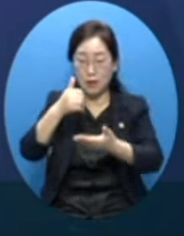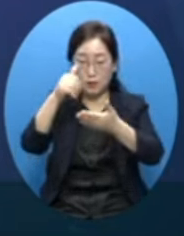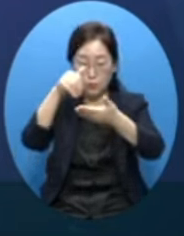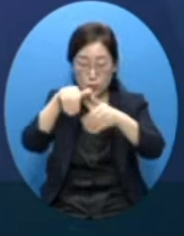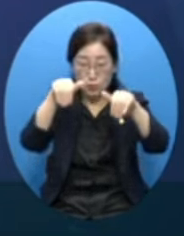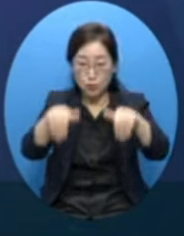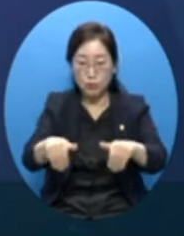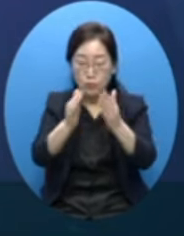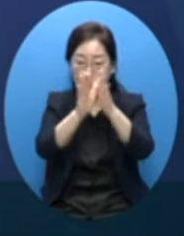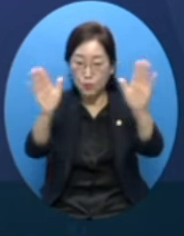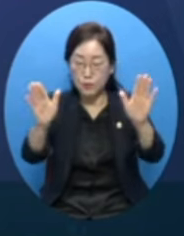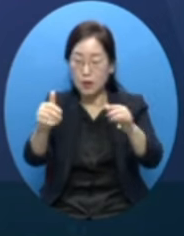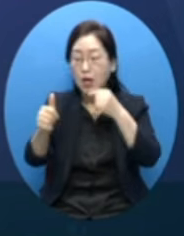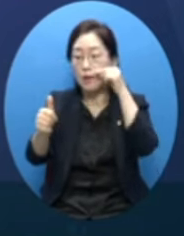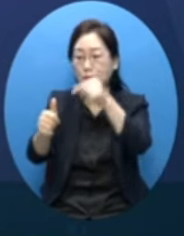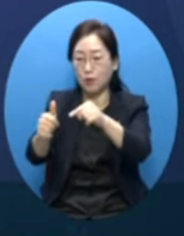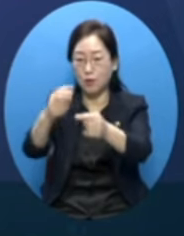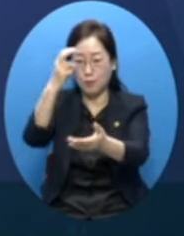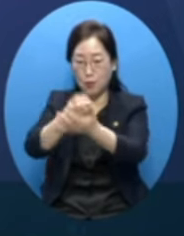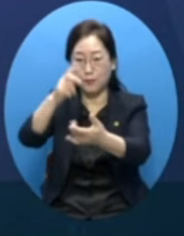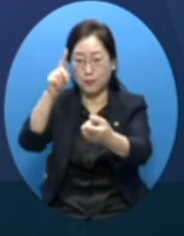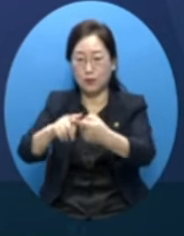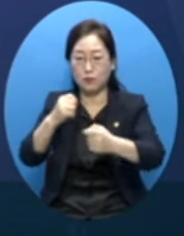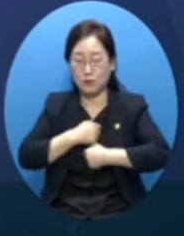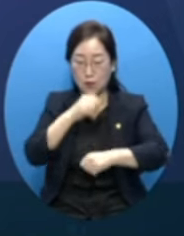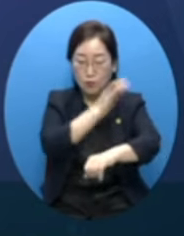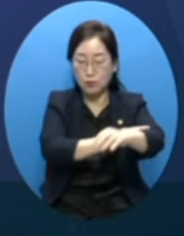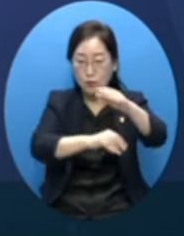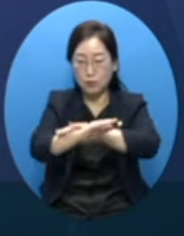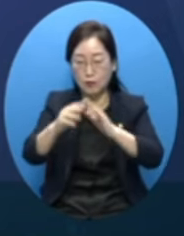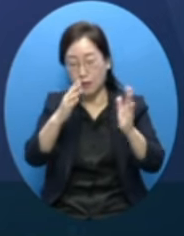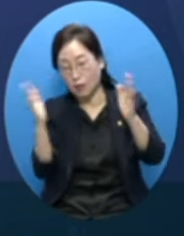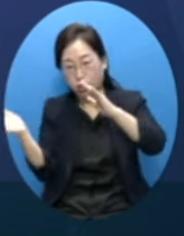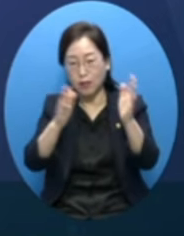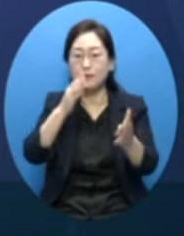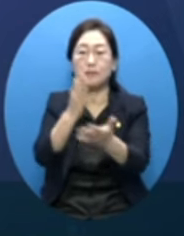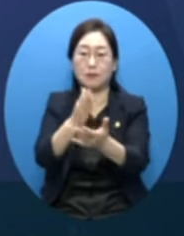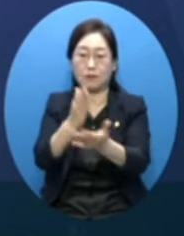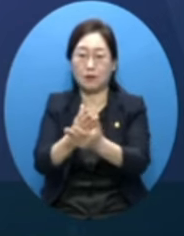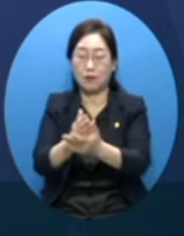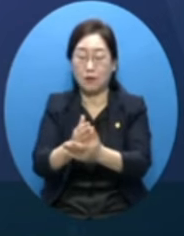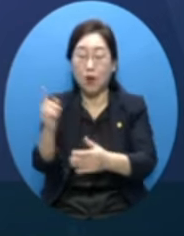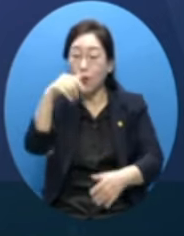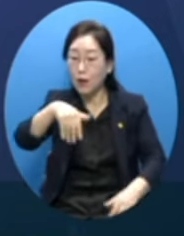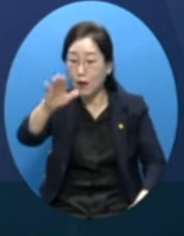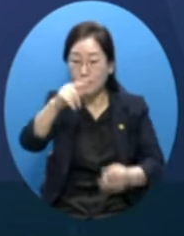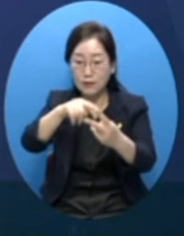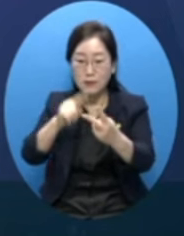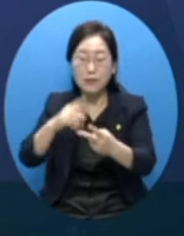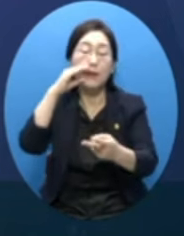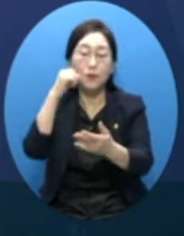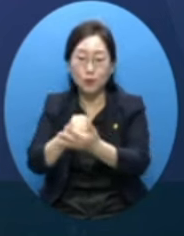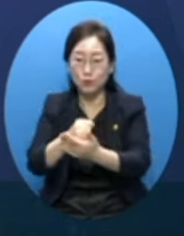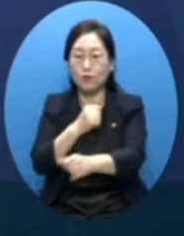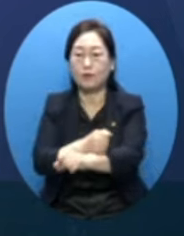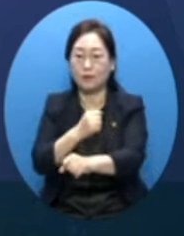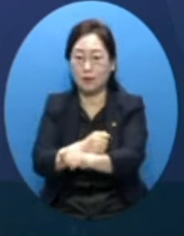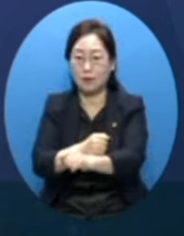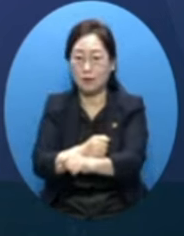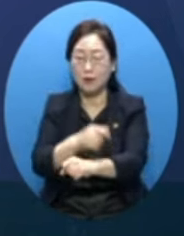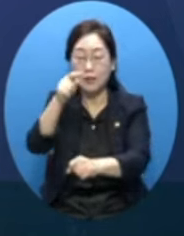명령한 그 율법을 다 지켜 행하고 우러나 좌로나 치우치지 말라. 그러면 어디로 가든지 형통하리니